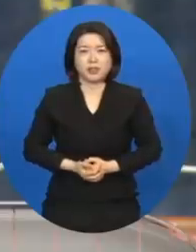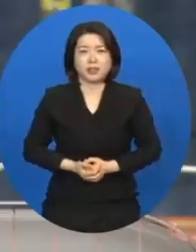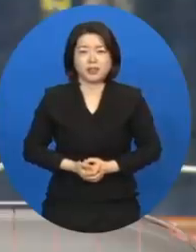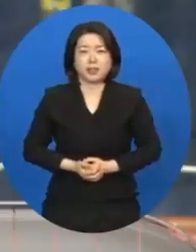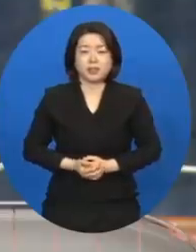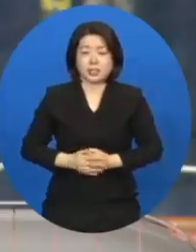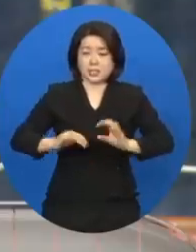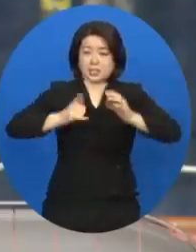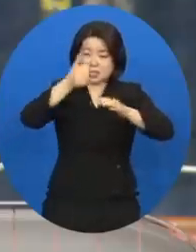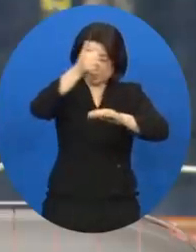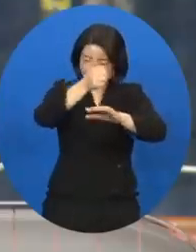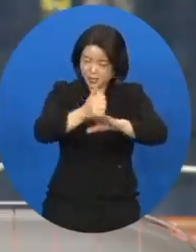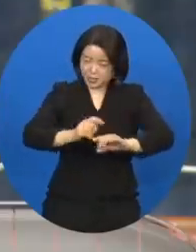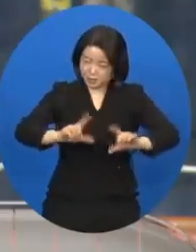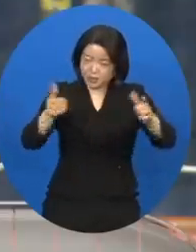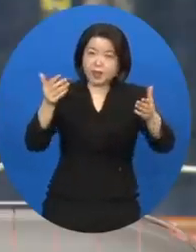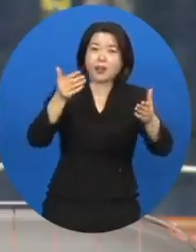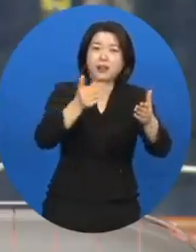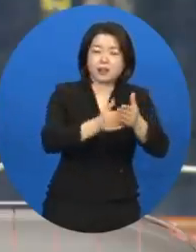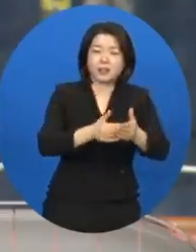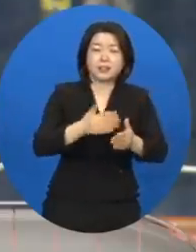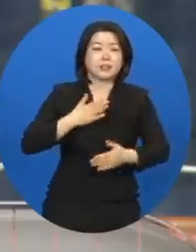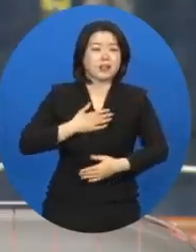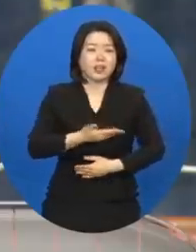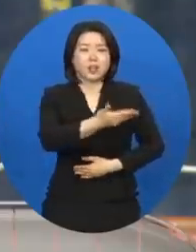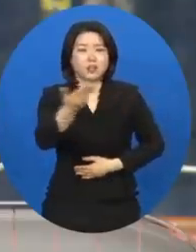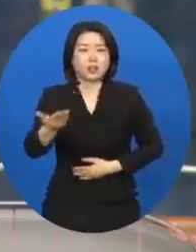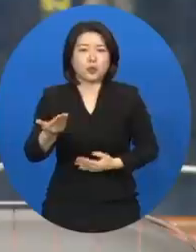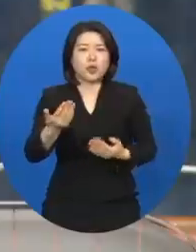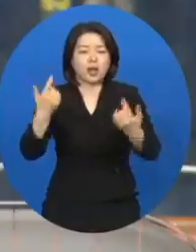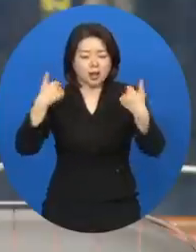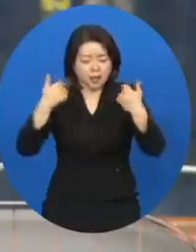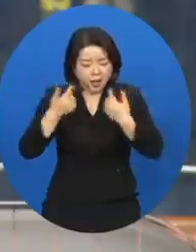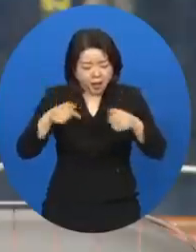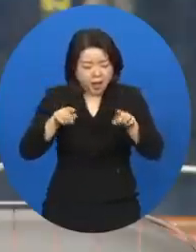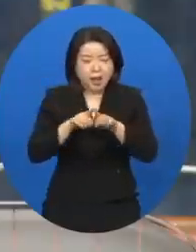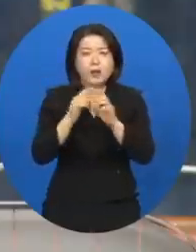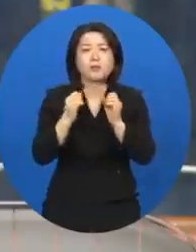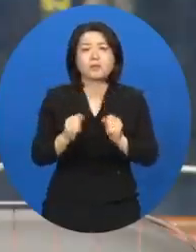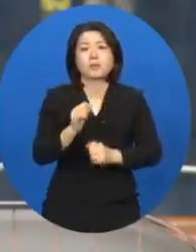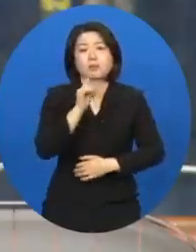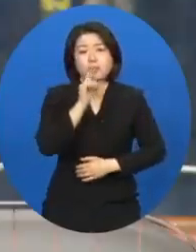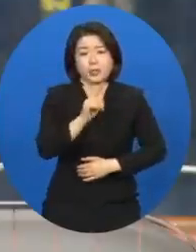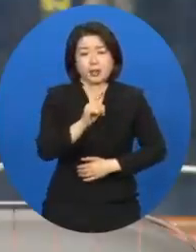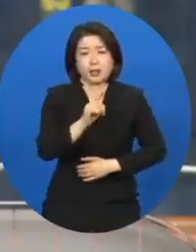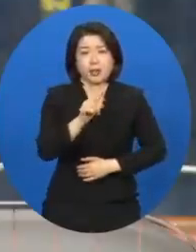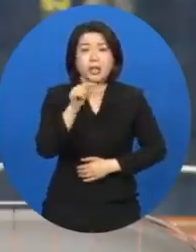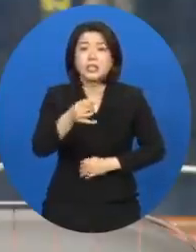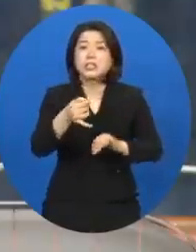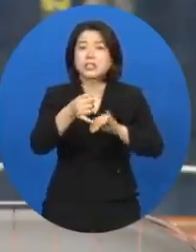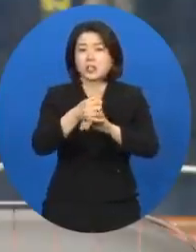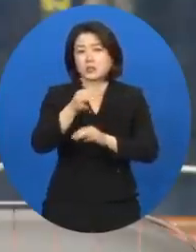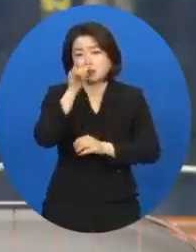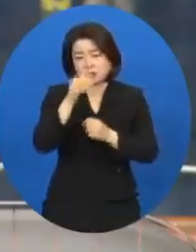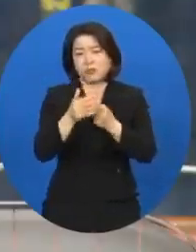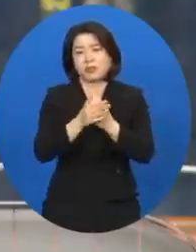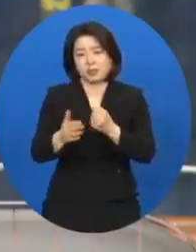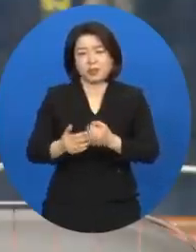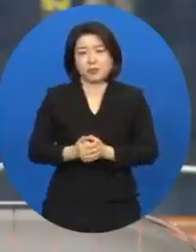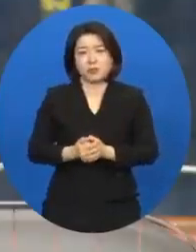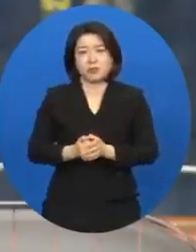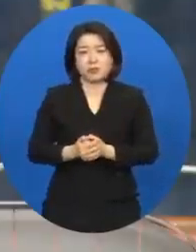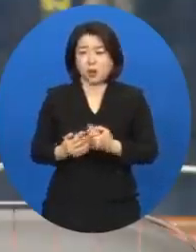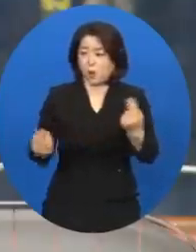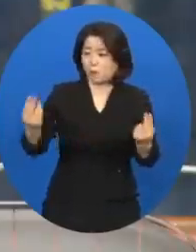세상 끝날까지 너희와 항상 함께 있으리라. 이 약속이 있었어요. 여러분 어떤 게 더